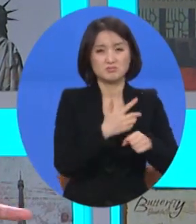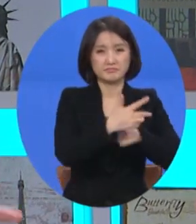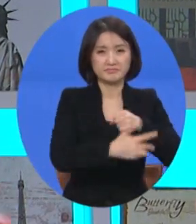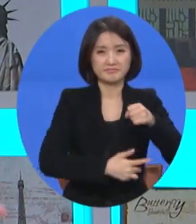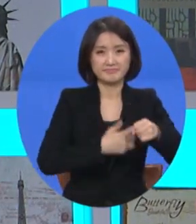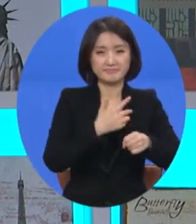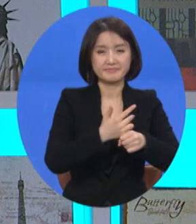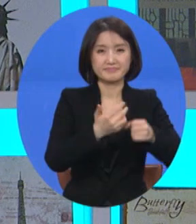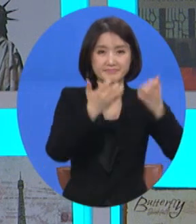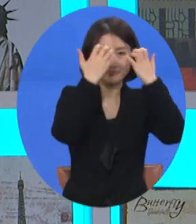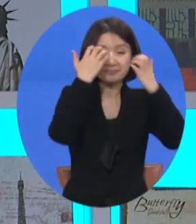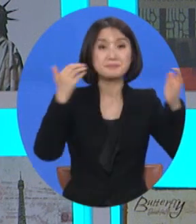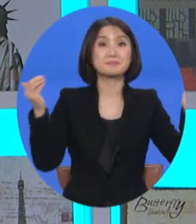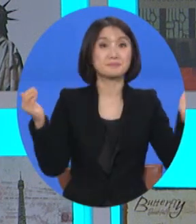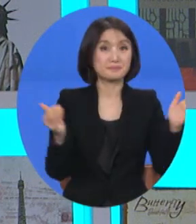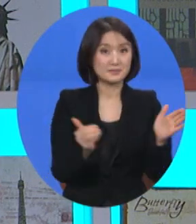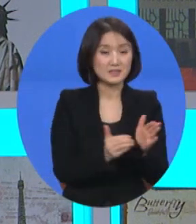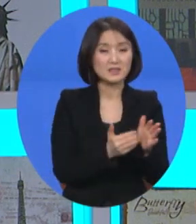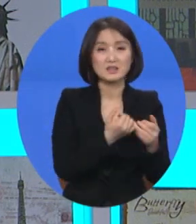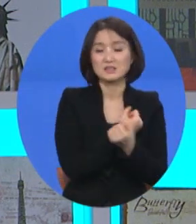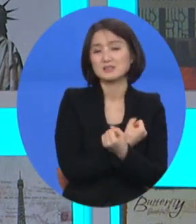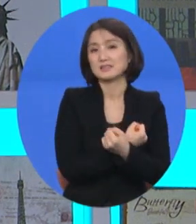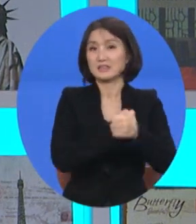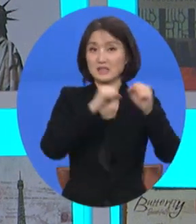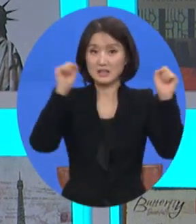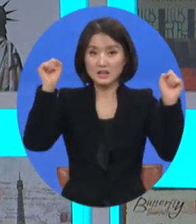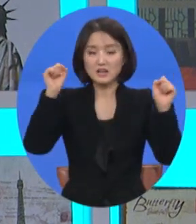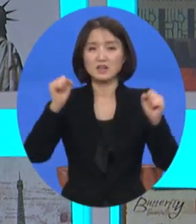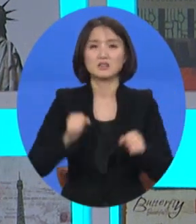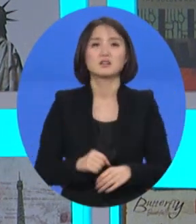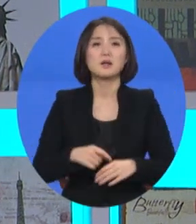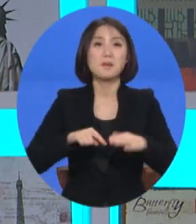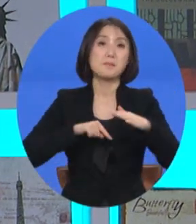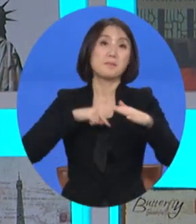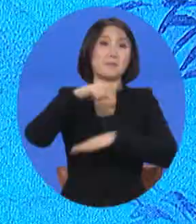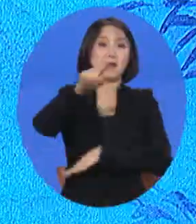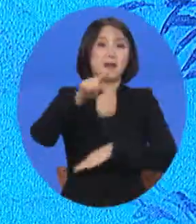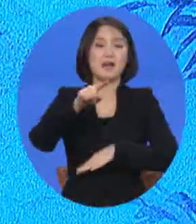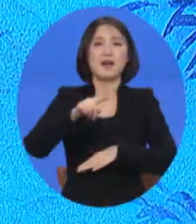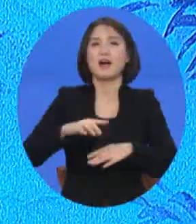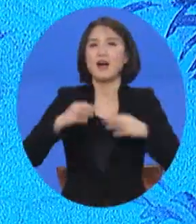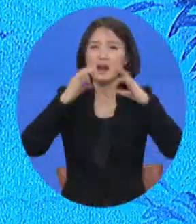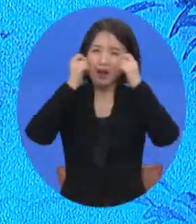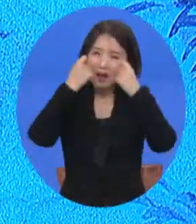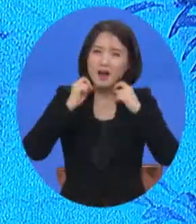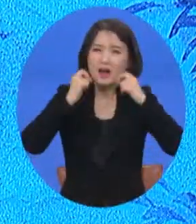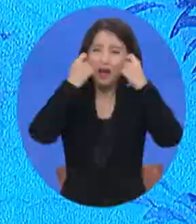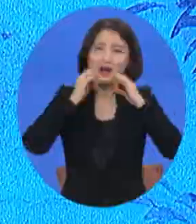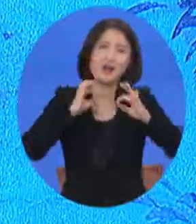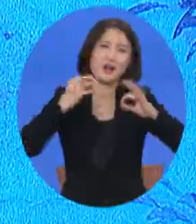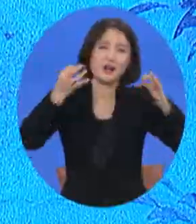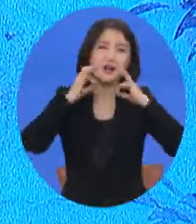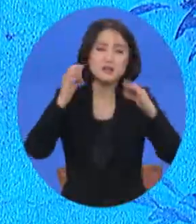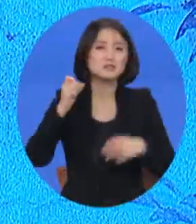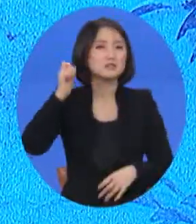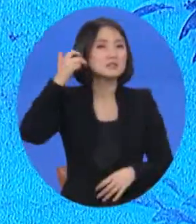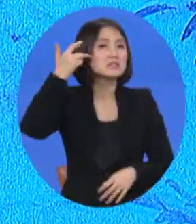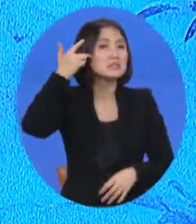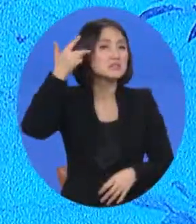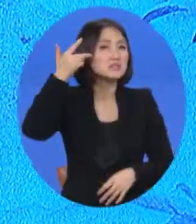1 카만 치하에서 보내는 매매의 벌레처럼 자기 학문을 수양하고 행실을 닦고 이런